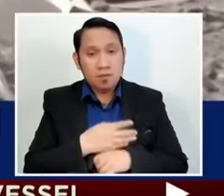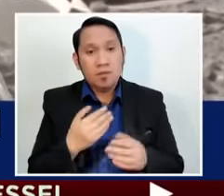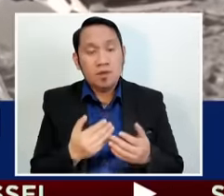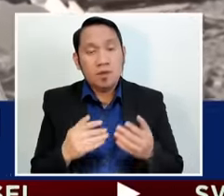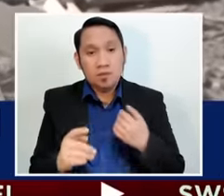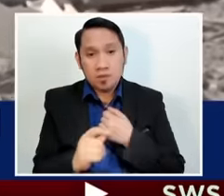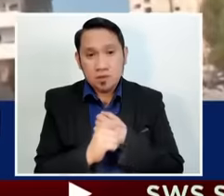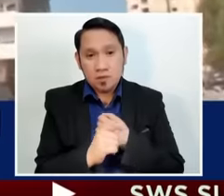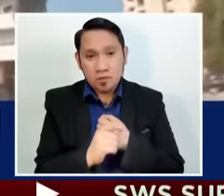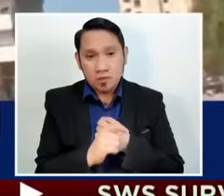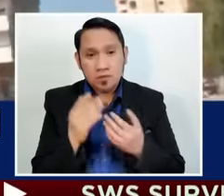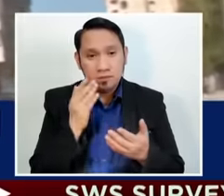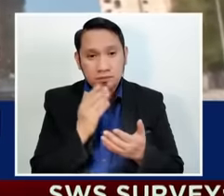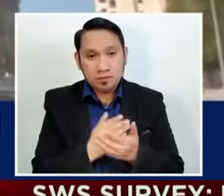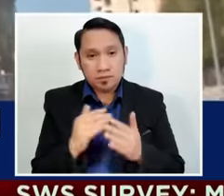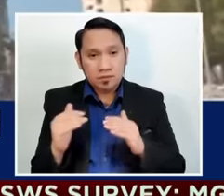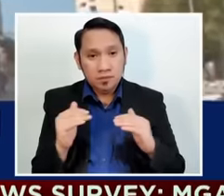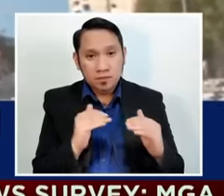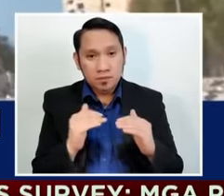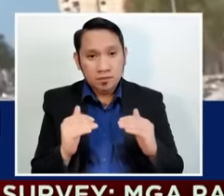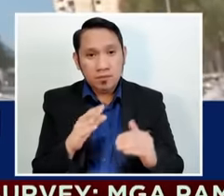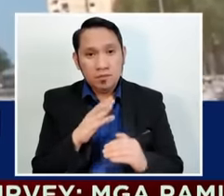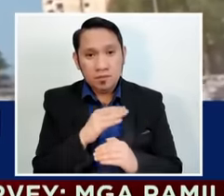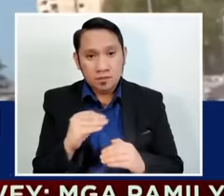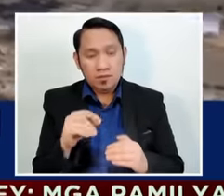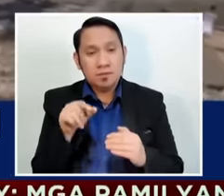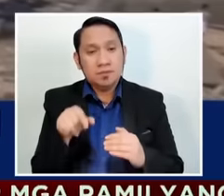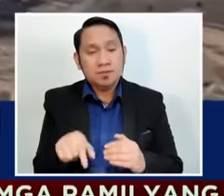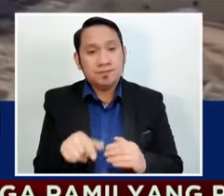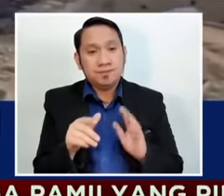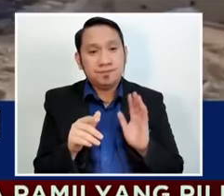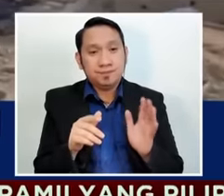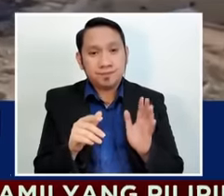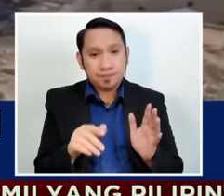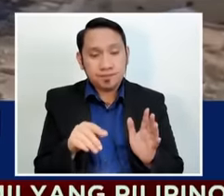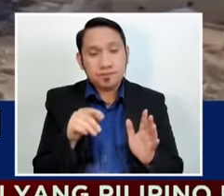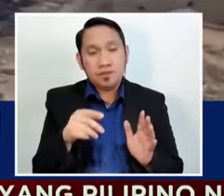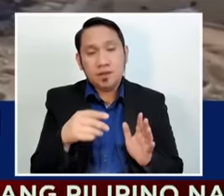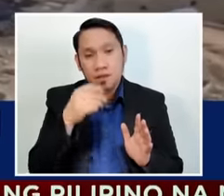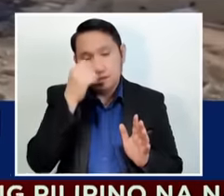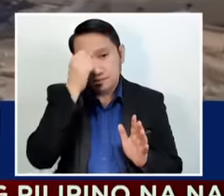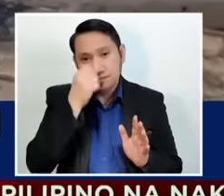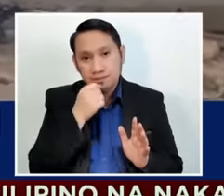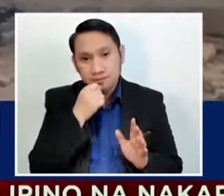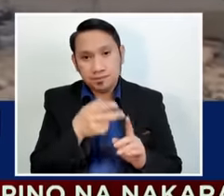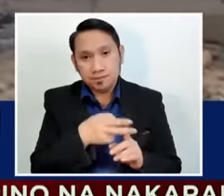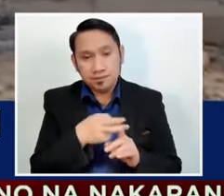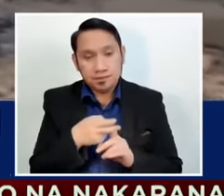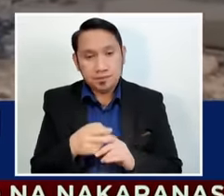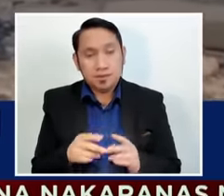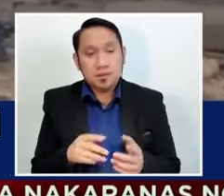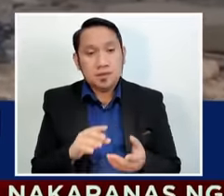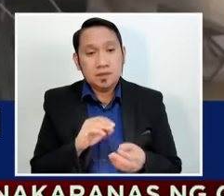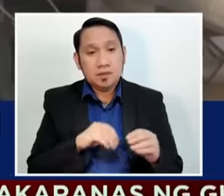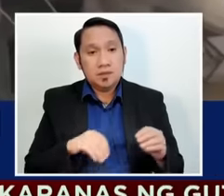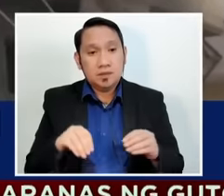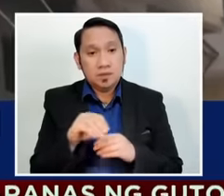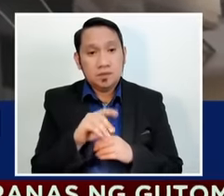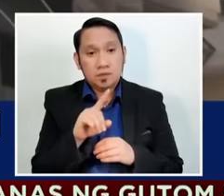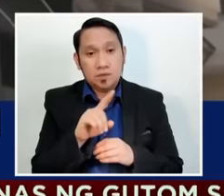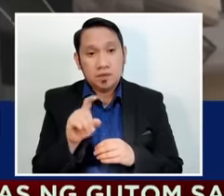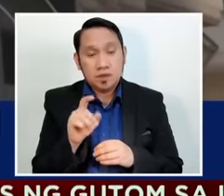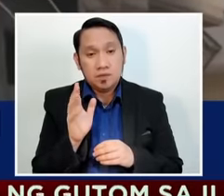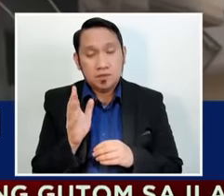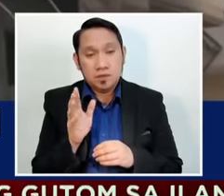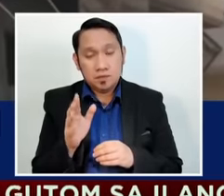para makalaya ang 50 Hamas hostages kapalit ng 150 Palestinian detainees.